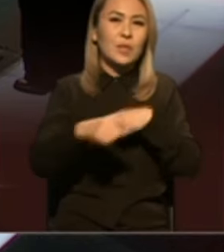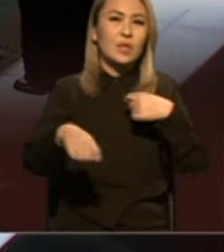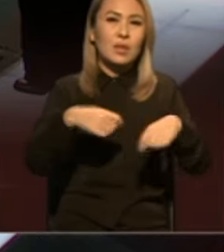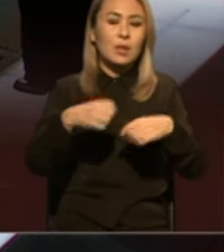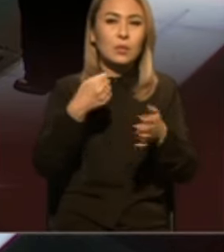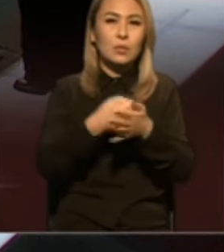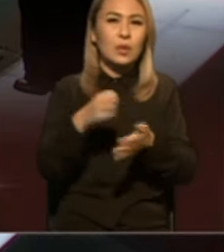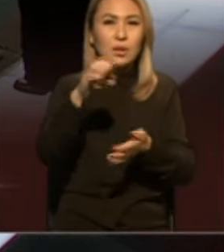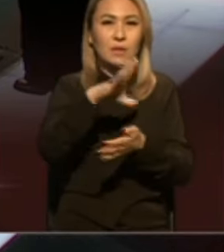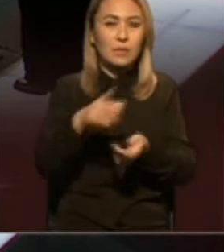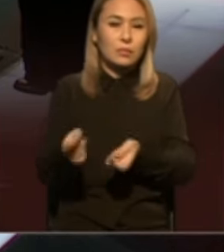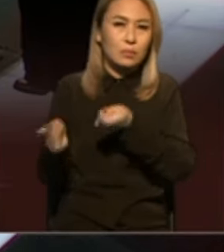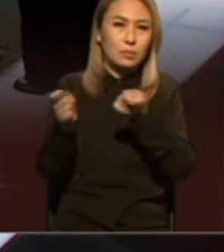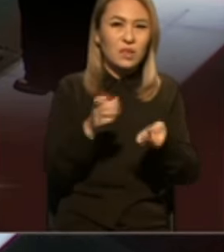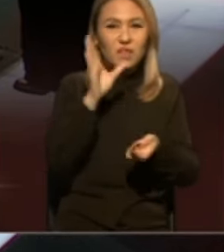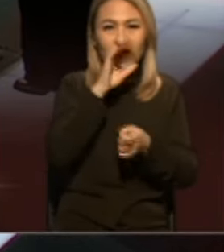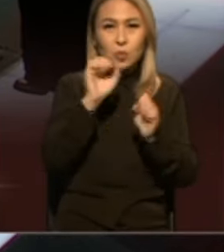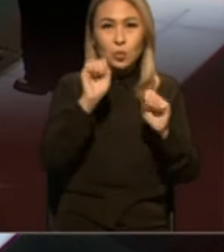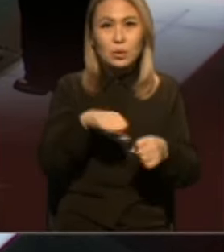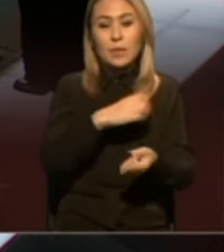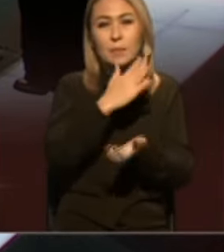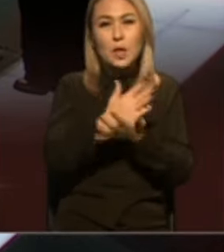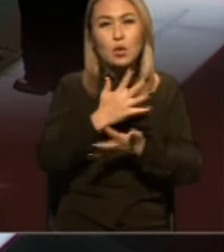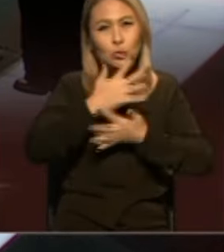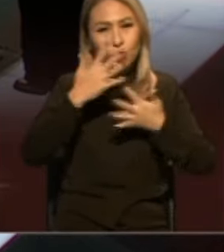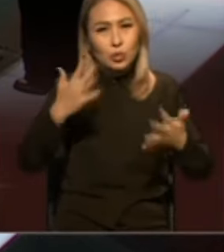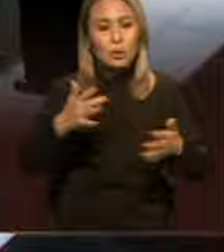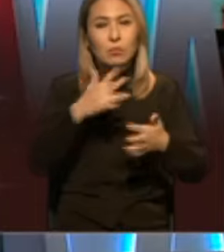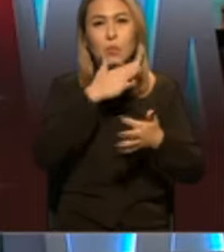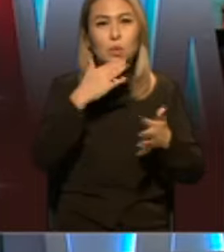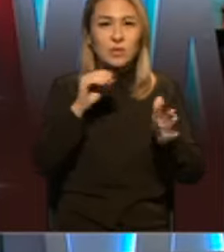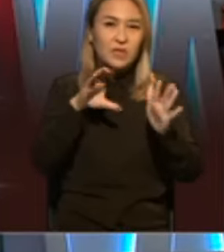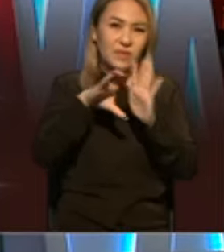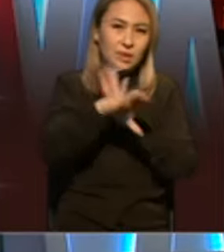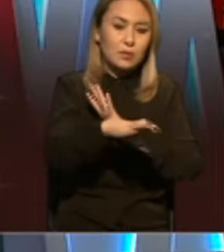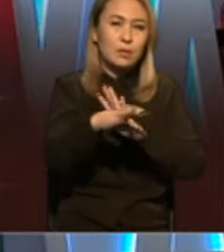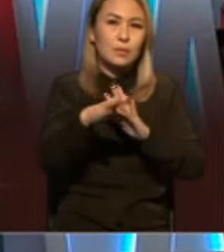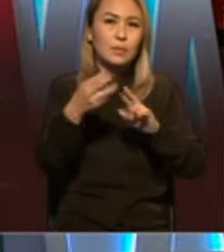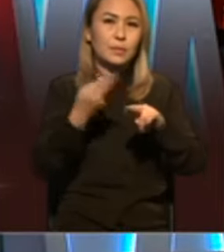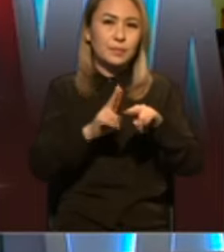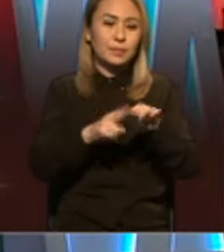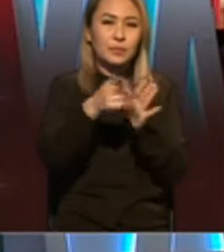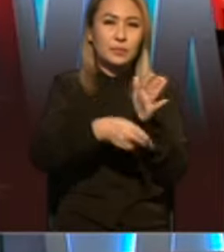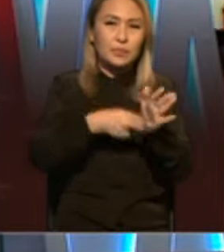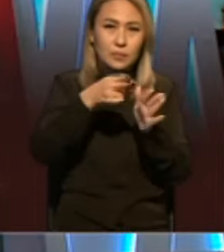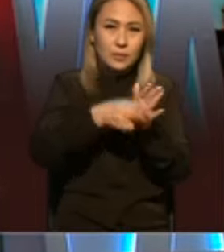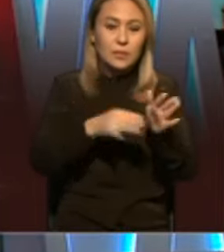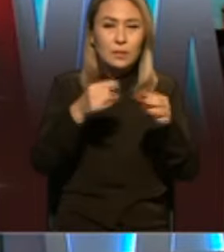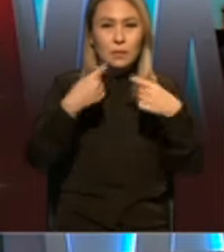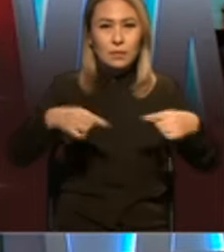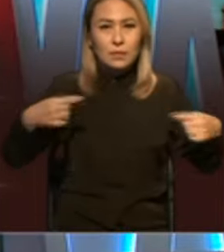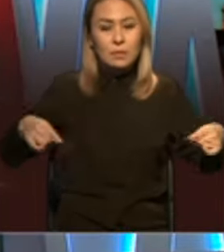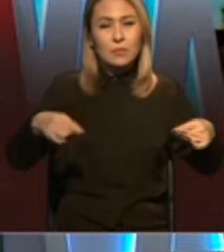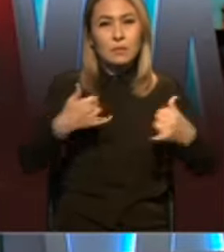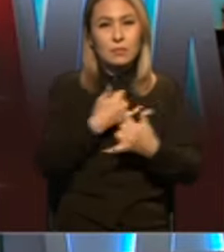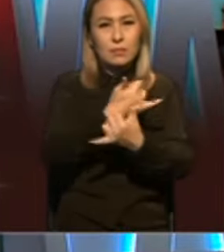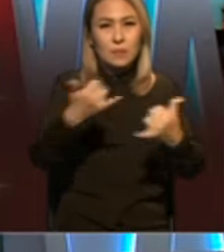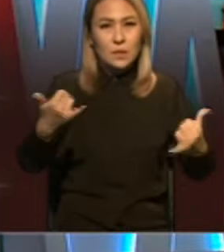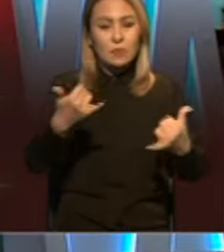Еуропаға дейін тез арада жеткізуге мүмкіндік бар. Осының арқасында біз үлкен құрбар инвестицияны осы теміржол саласына да және басқа осындағы